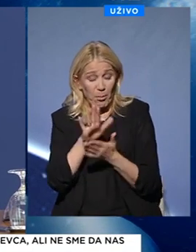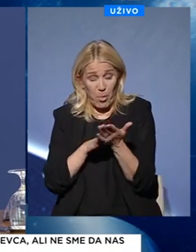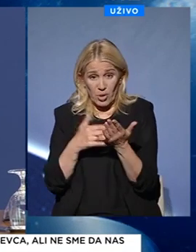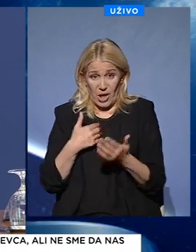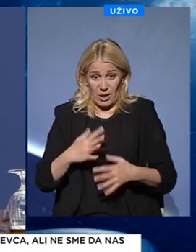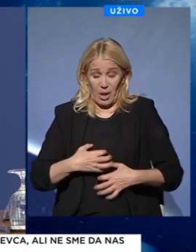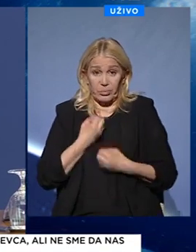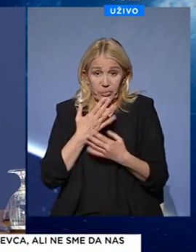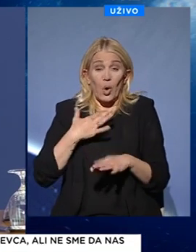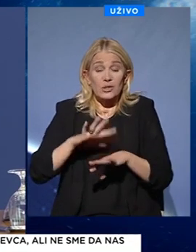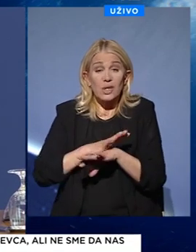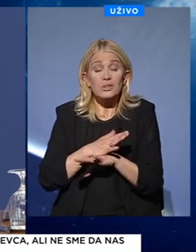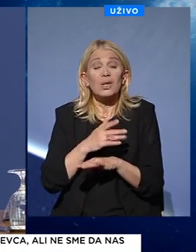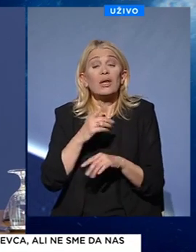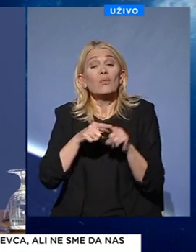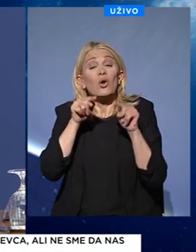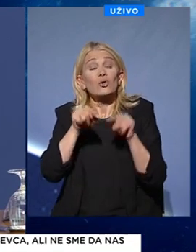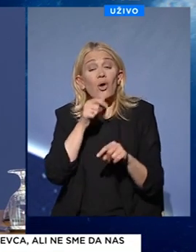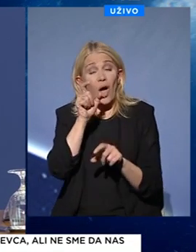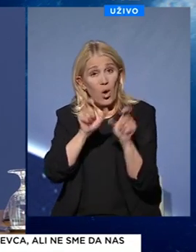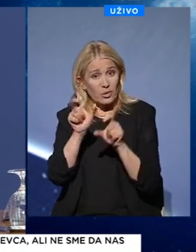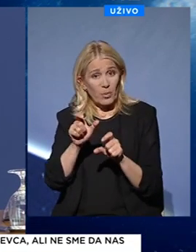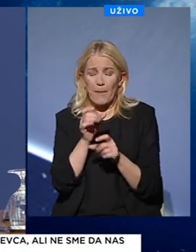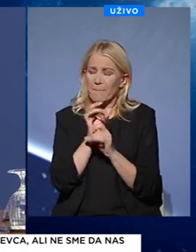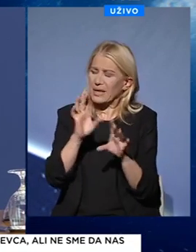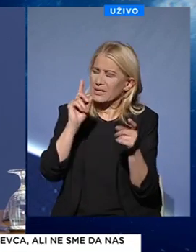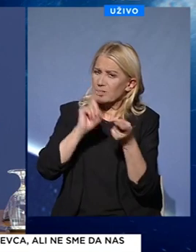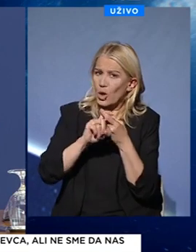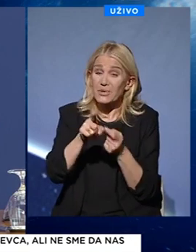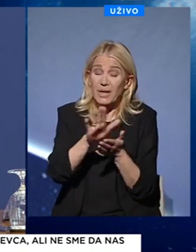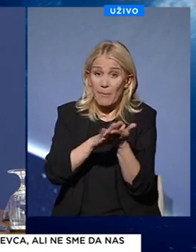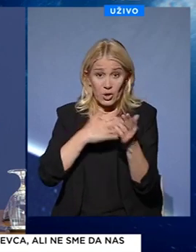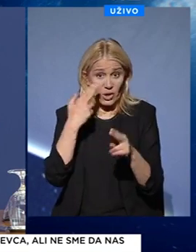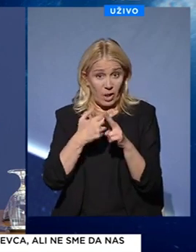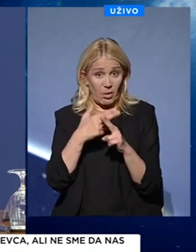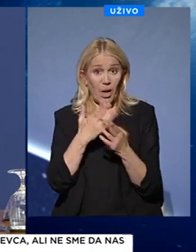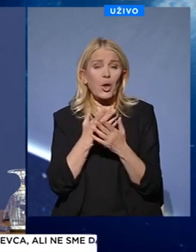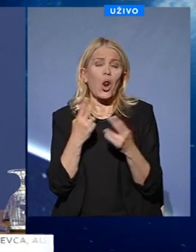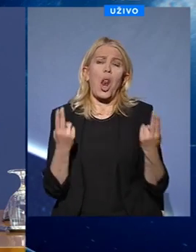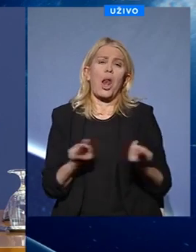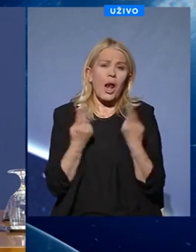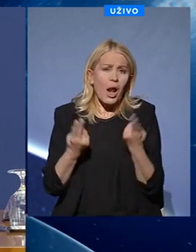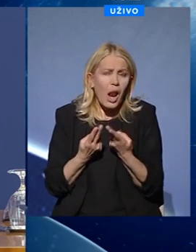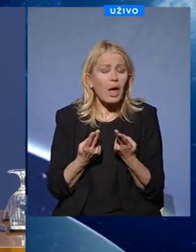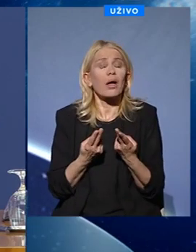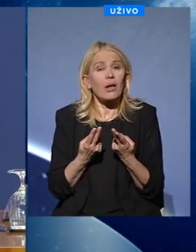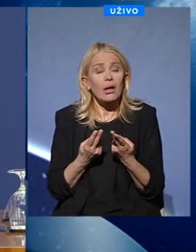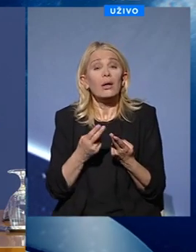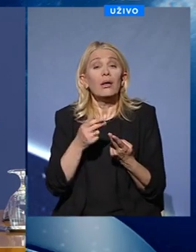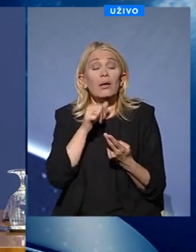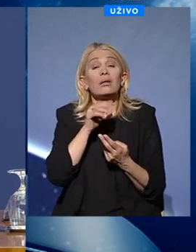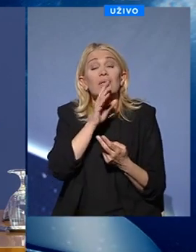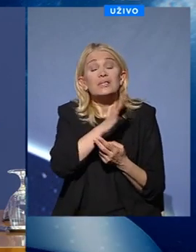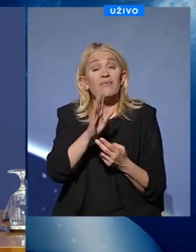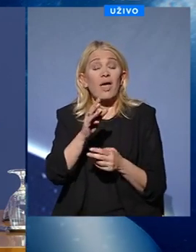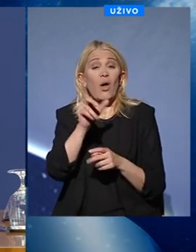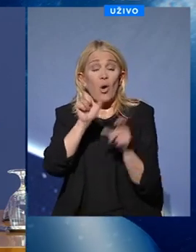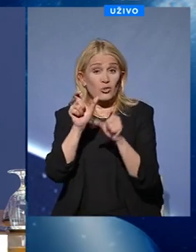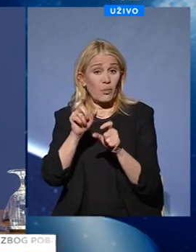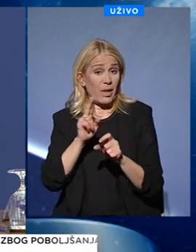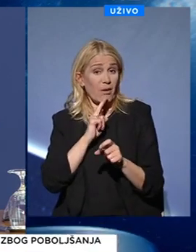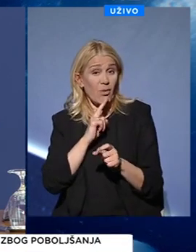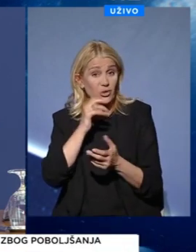simptoma. Shodno tome se i kod osoba, bez obzira da li je početak bolesti bio vrlo blag, odnosno asimptomatski, tako da sve osobe